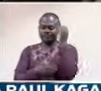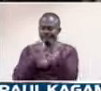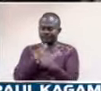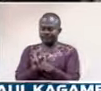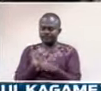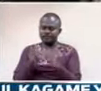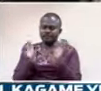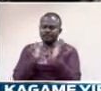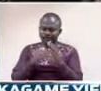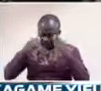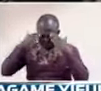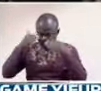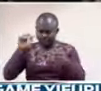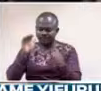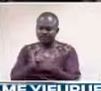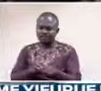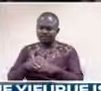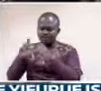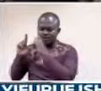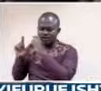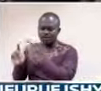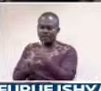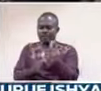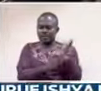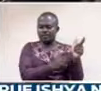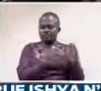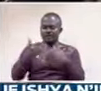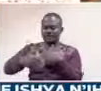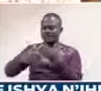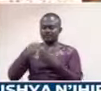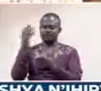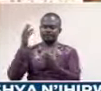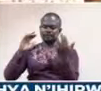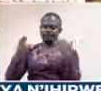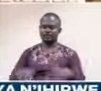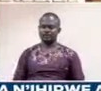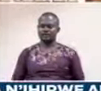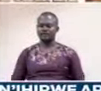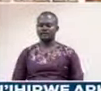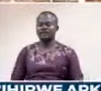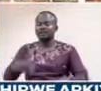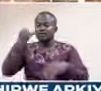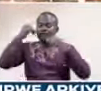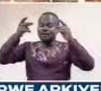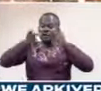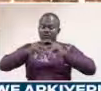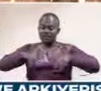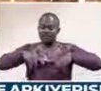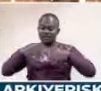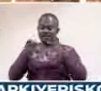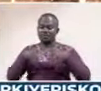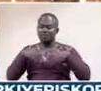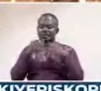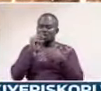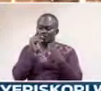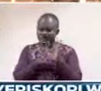Nyaruguru kandi yakunze kwibasirwa bikomeye n'ibitero by'inyeshyamba ku mirenge ikora ku ishyamba rya Nyungwe. Nibo abaturage banyagirwa badafite aho baba, ubwo